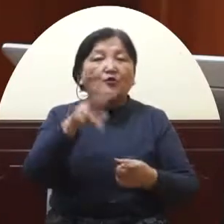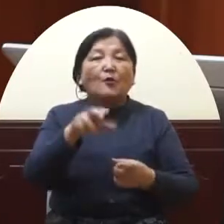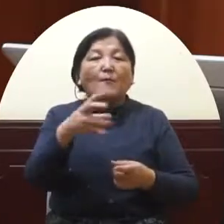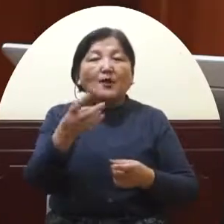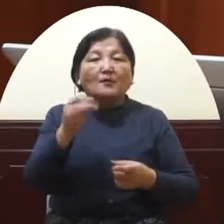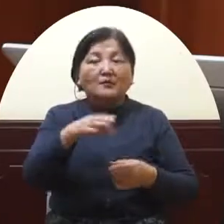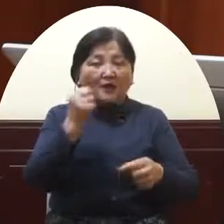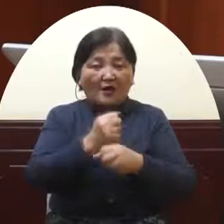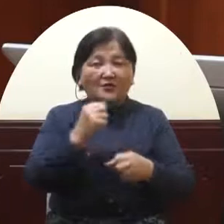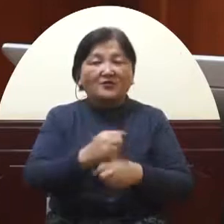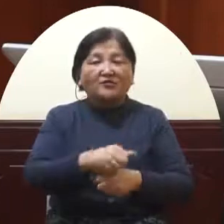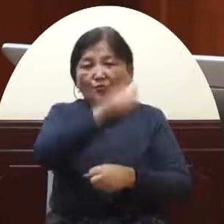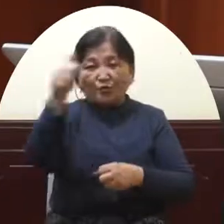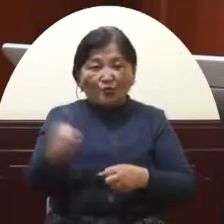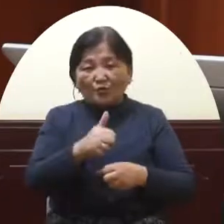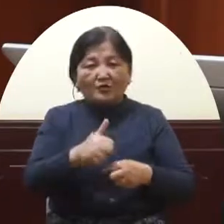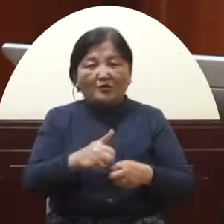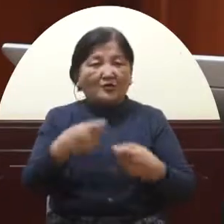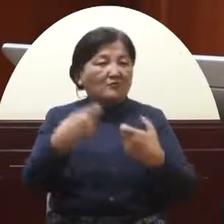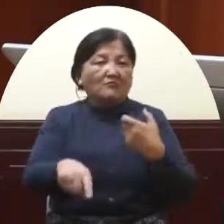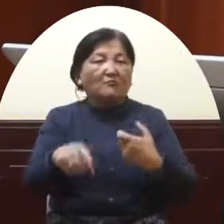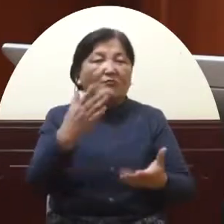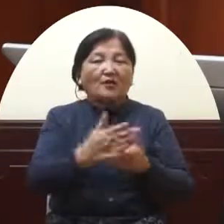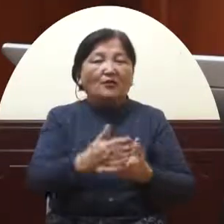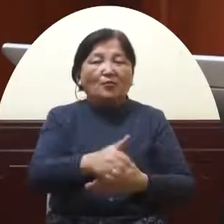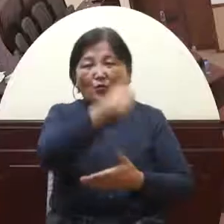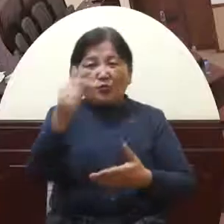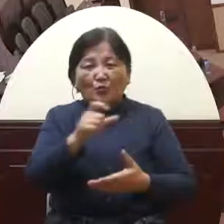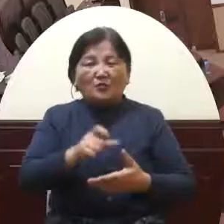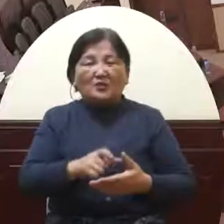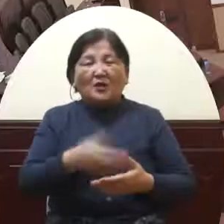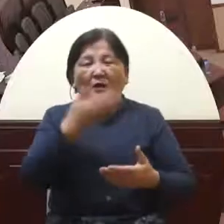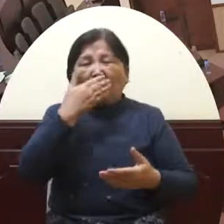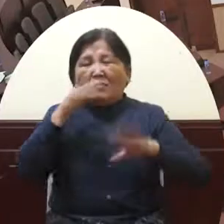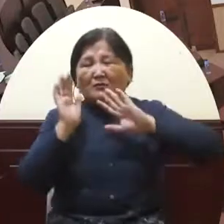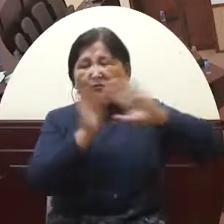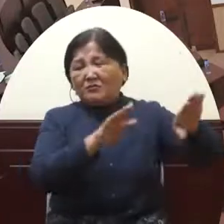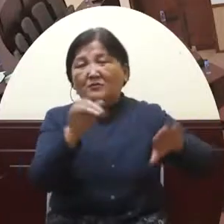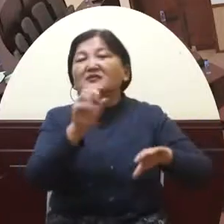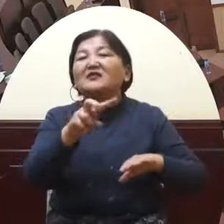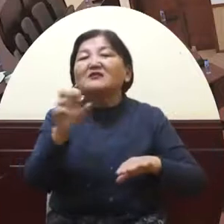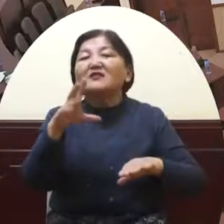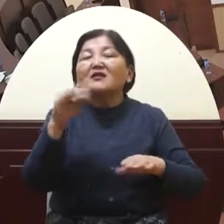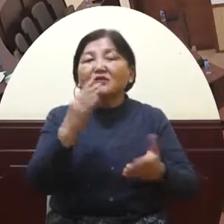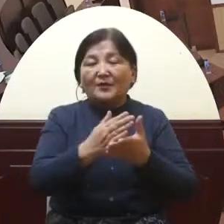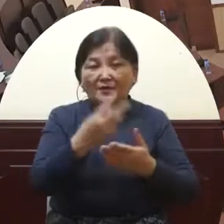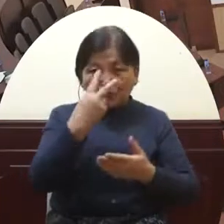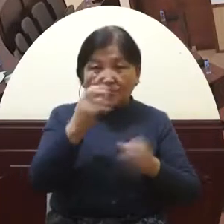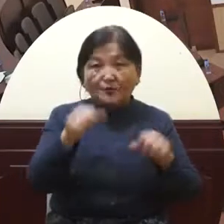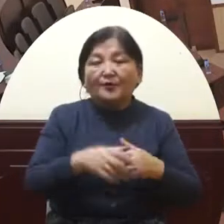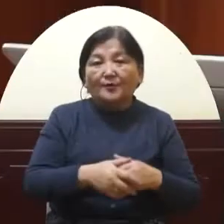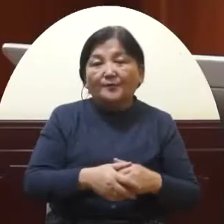бүхэлдээ болохгүй байна. Энд чинь өөрөө сонгогчдыг залхаагаад байна гэдэг үндслийг хэлж чадчихна. Ахаад нэг зүйлийг хэлье. Би сая 10-р оны өмнө